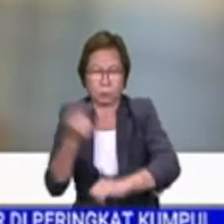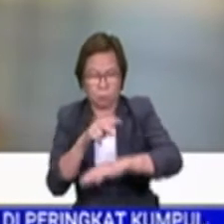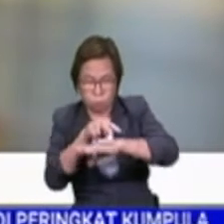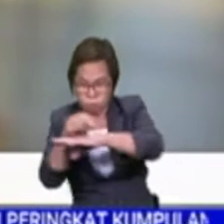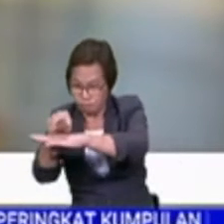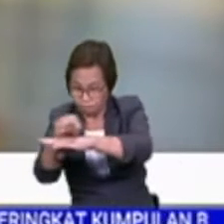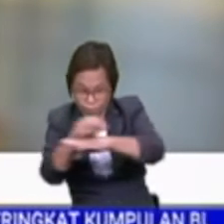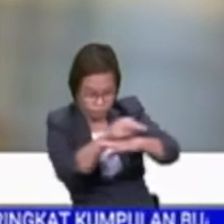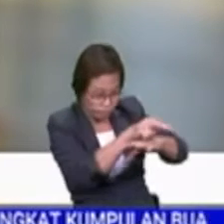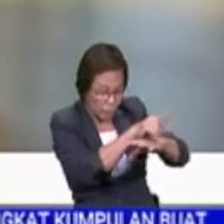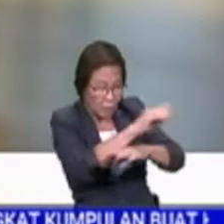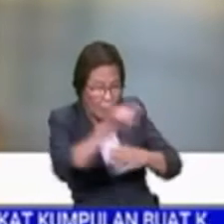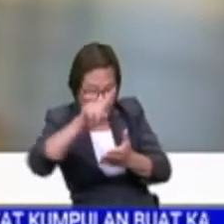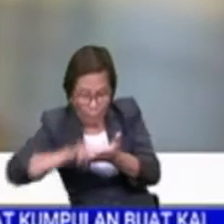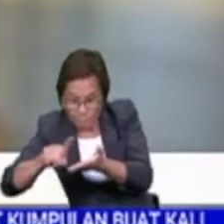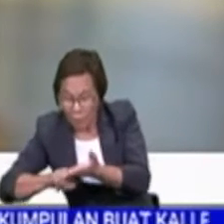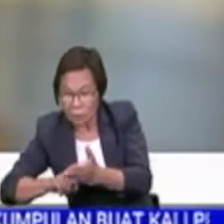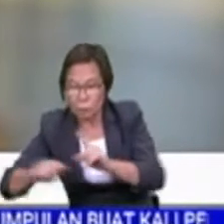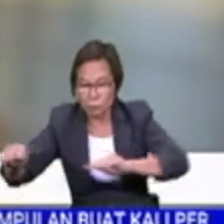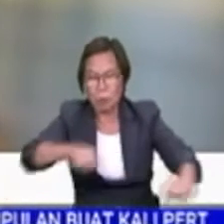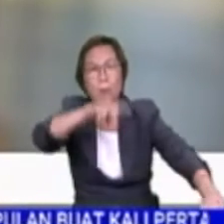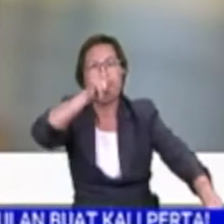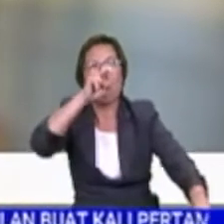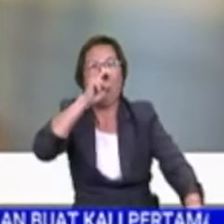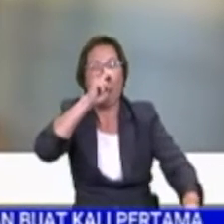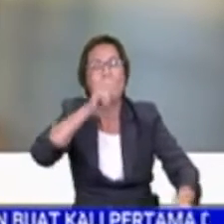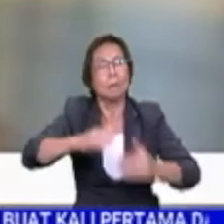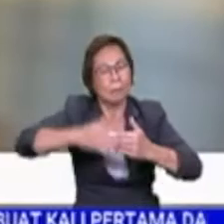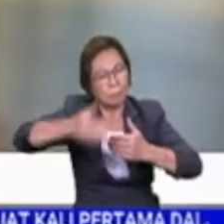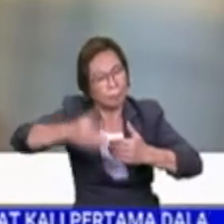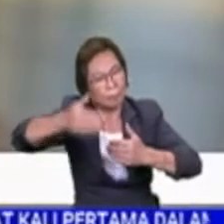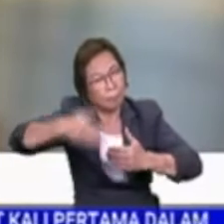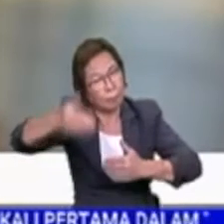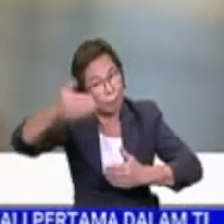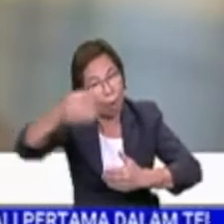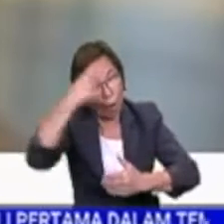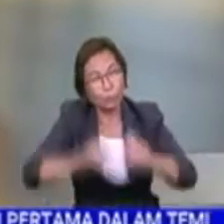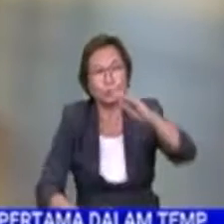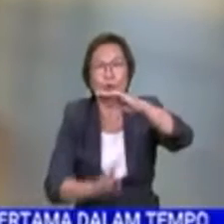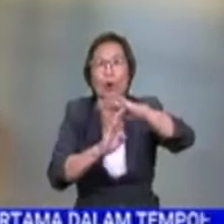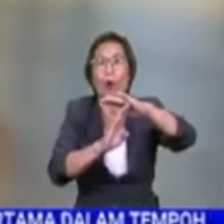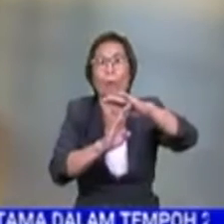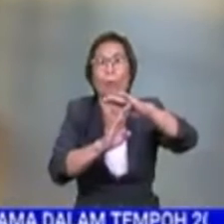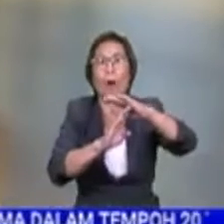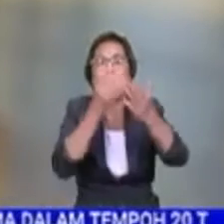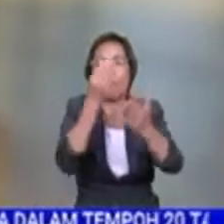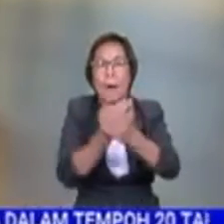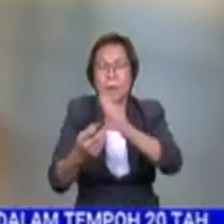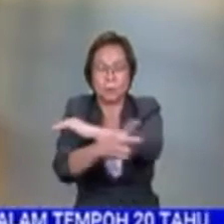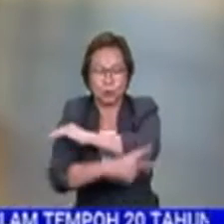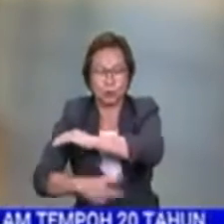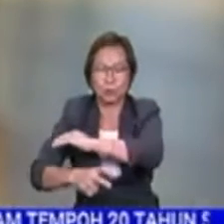memantau, menjalankan pemeriksaan dan mengambil tindakan tegas dari semasa ke semasa untuk menangani ketirisan barang